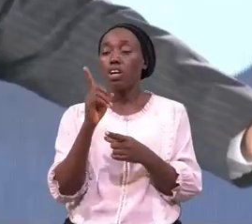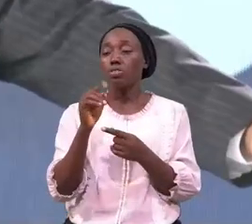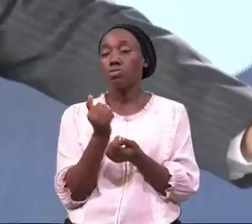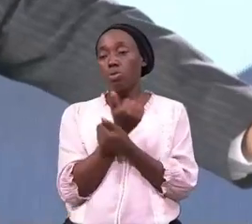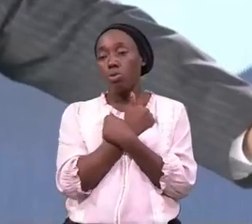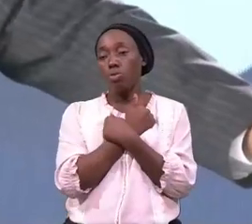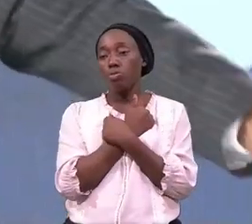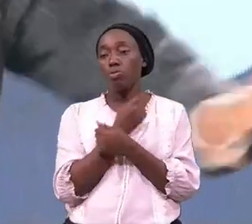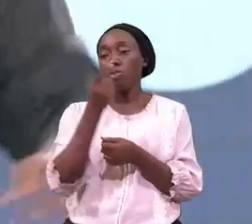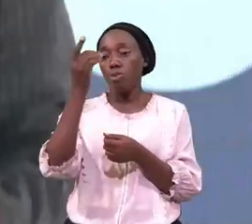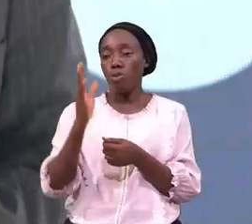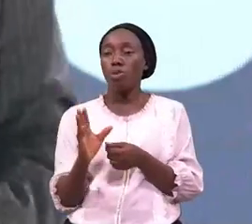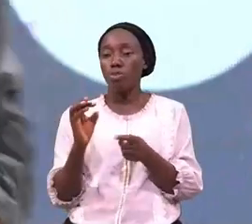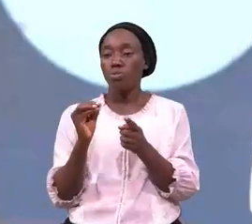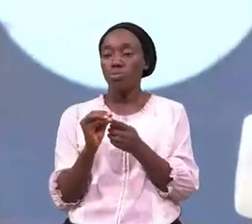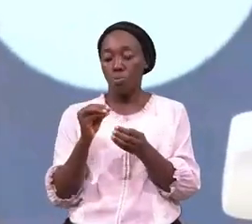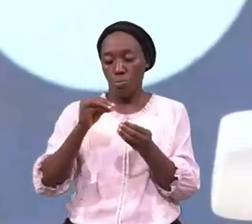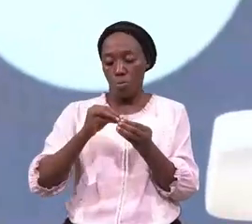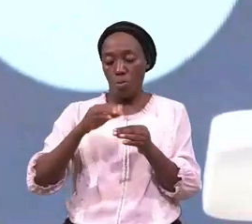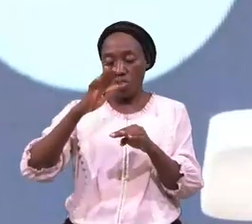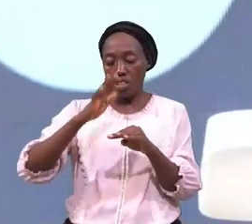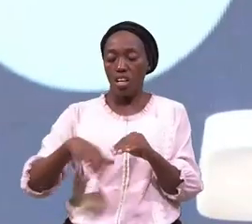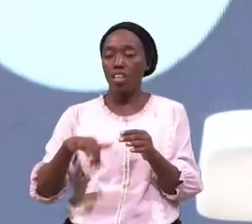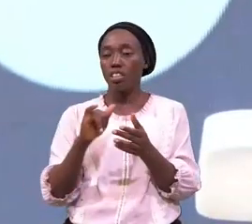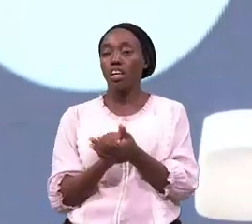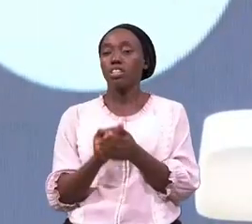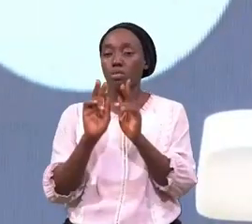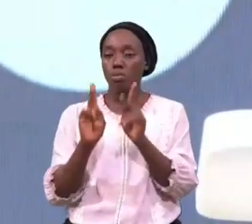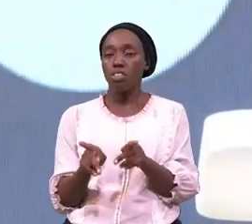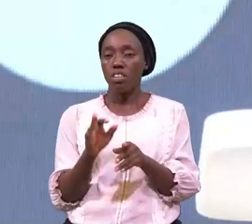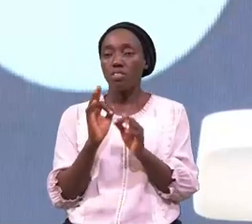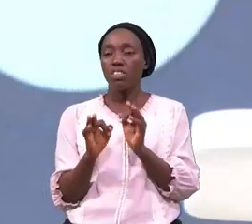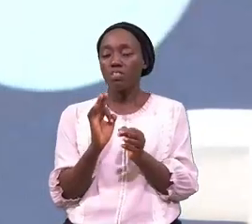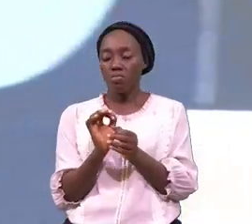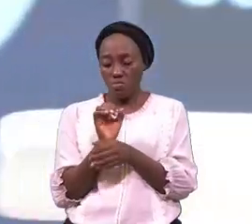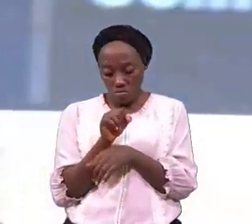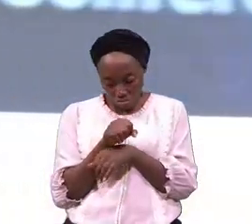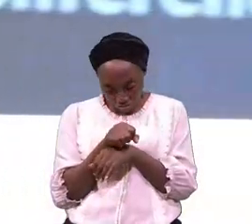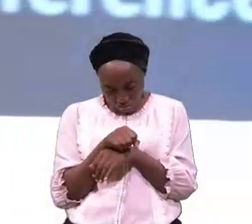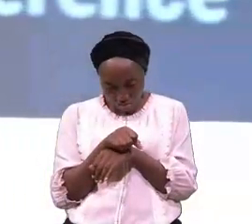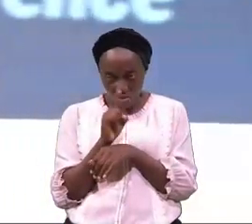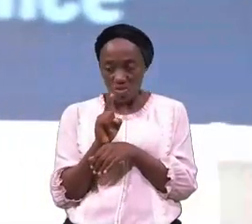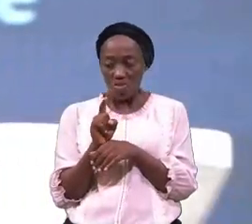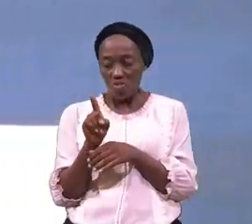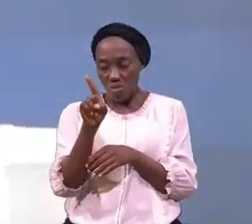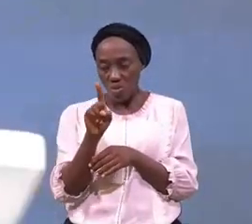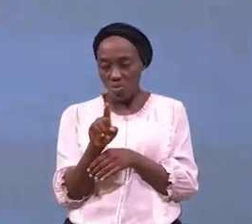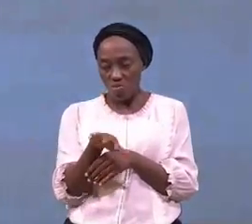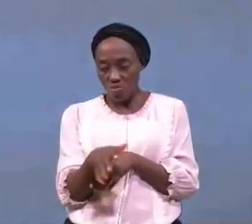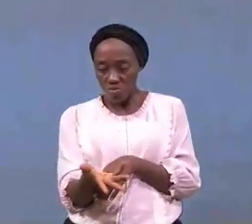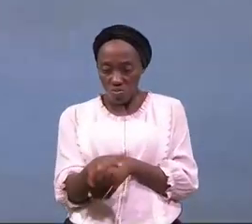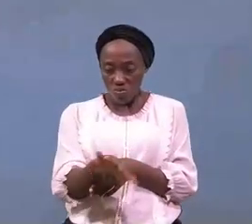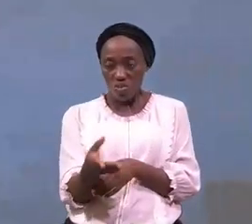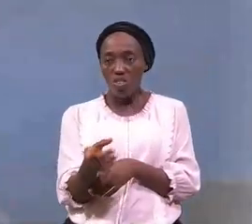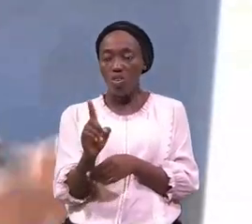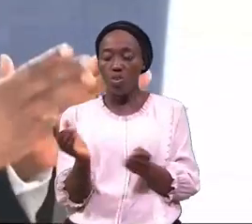C'est un test pour voir si tu aimes le Seigneur plus que cette personne. Si tu courbes, si tu compromets,